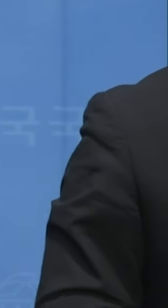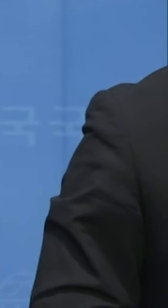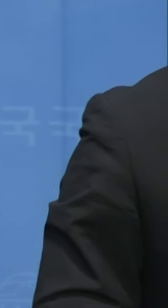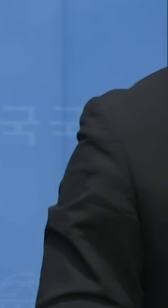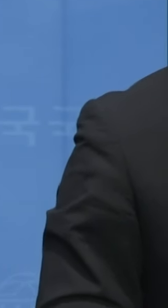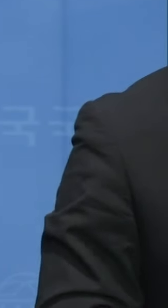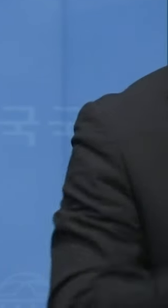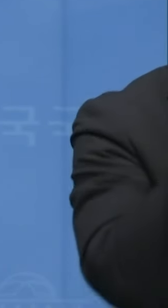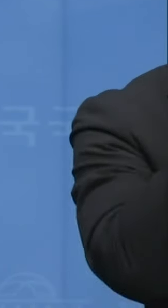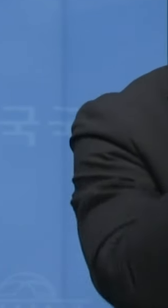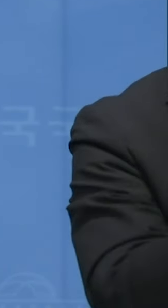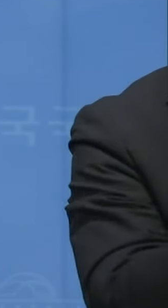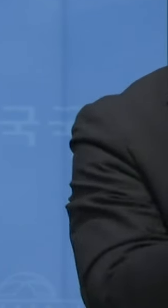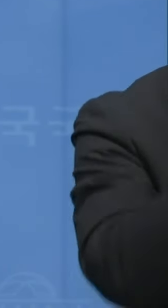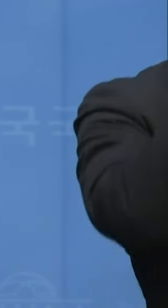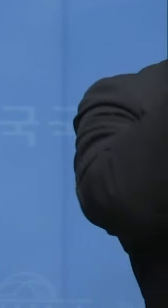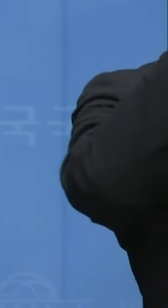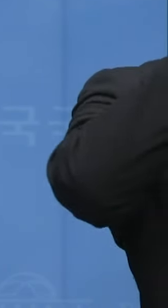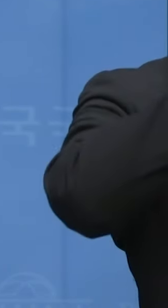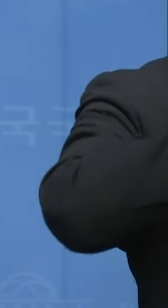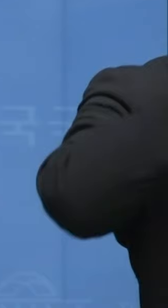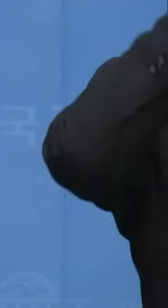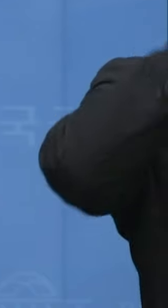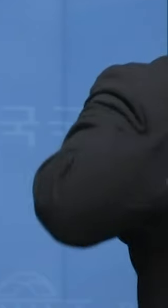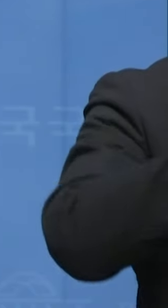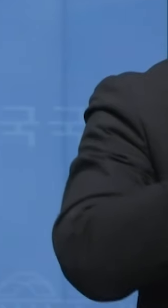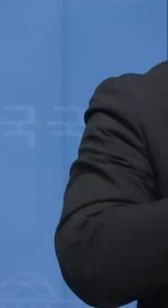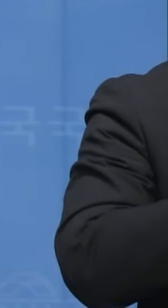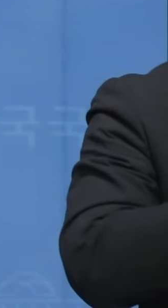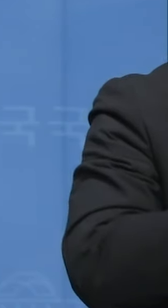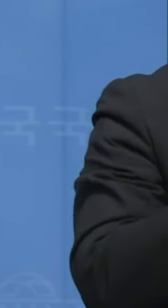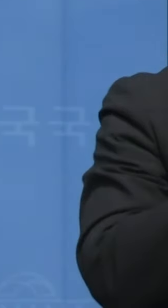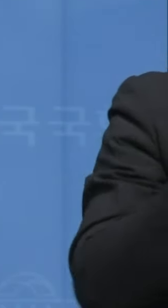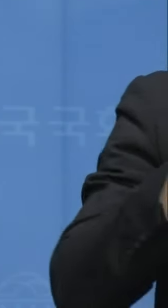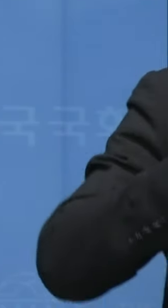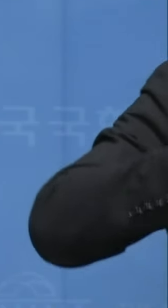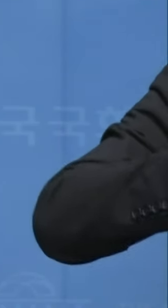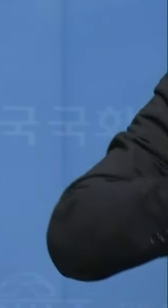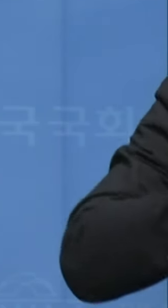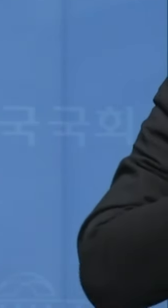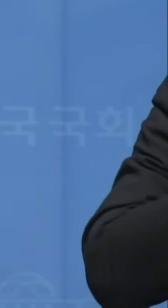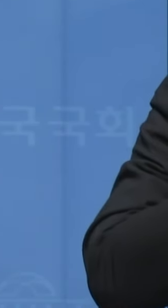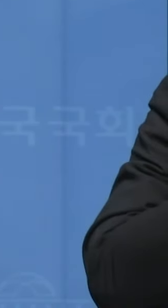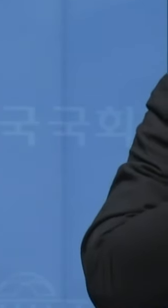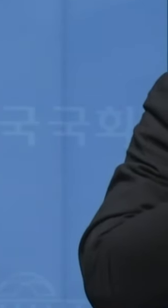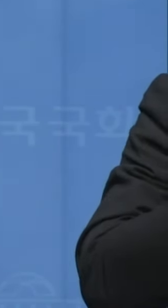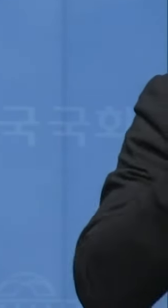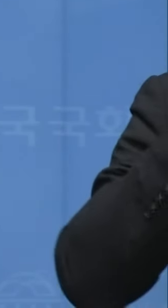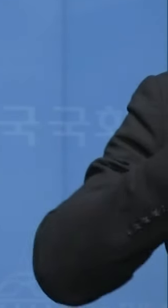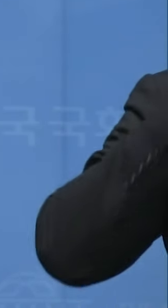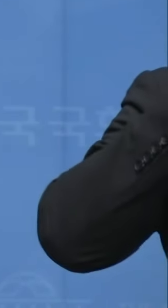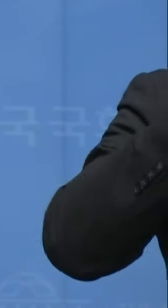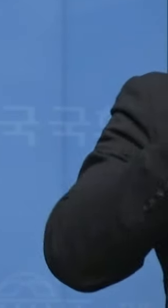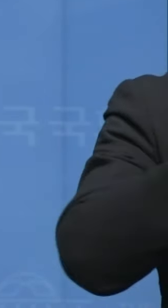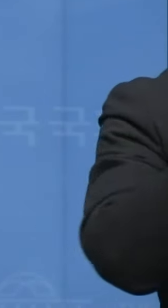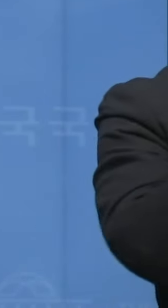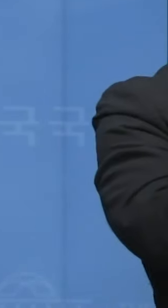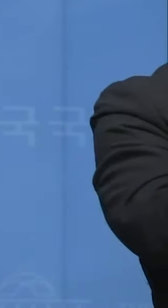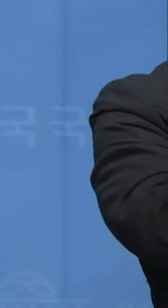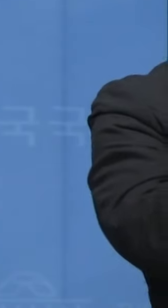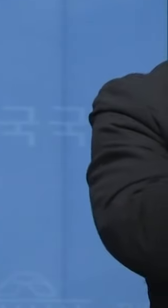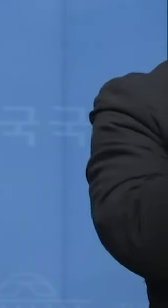탄의 선봉에서 있던 이창수 검사가 과연 김건희 여사에 대한 수사를 온전히 진행할 수 있을지